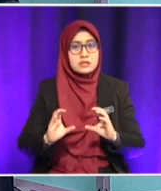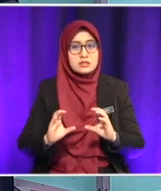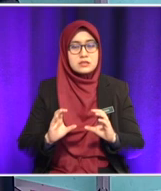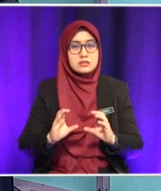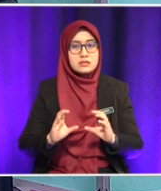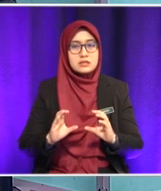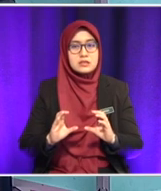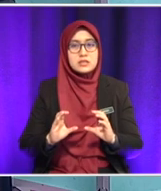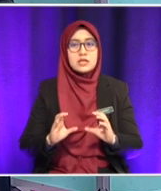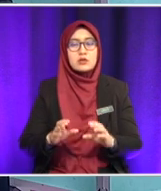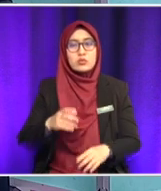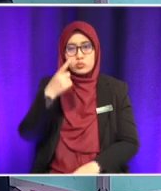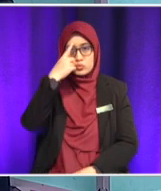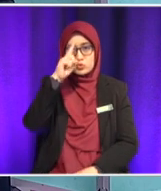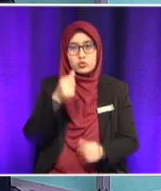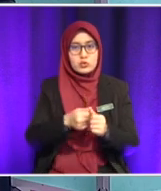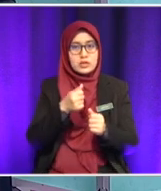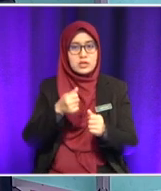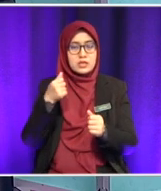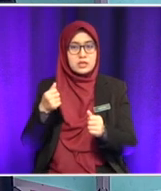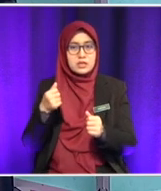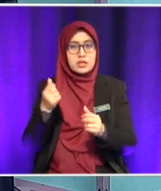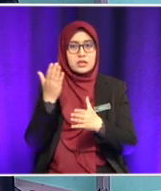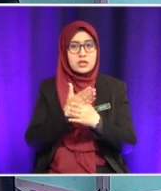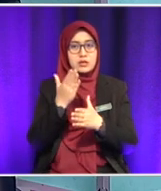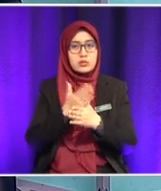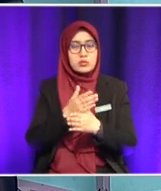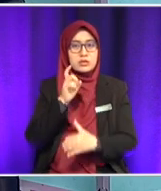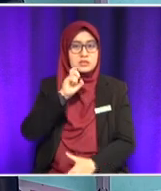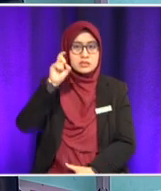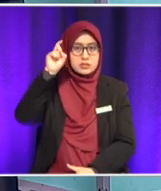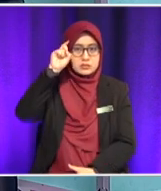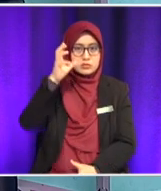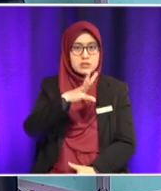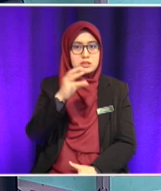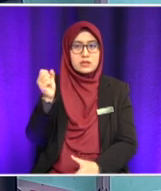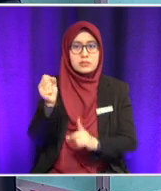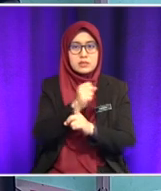untuk mengatasi permasalahan yaitu gangguan seksual dan juga